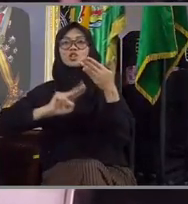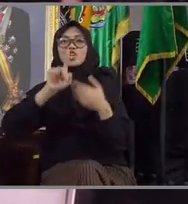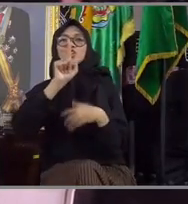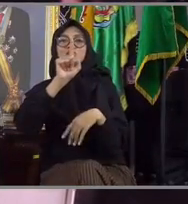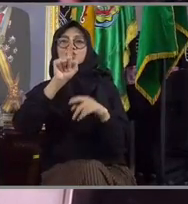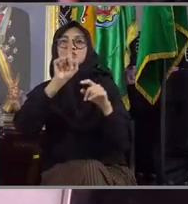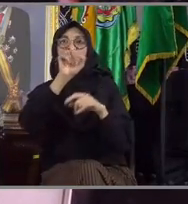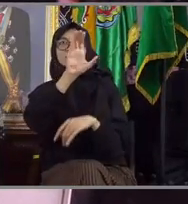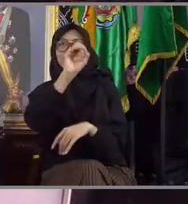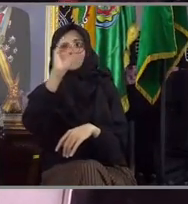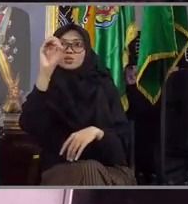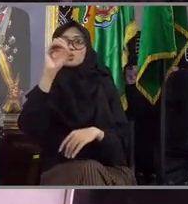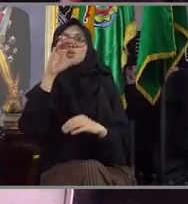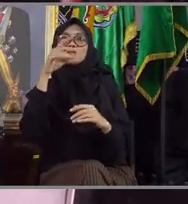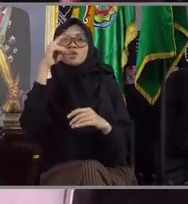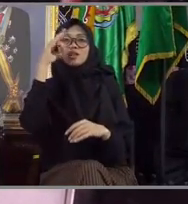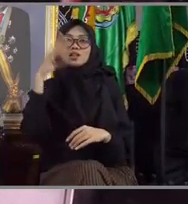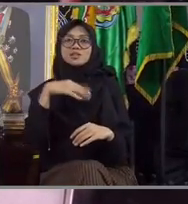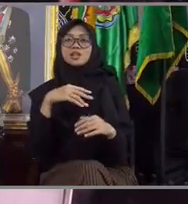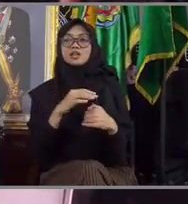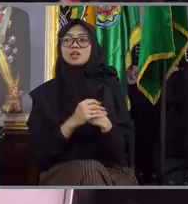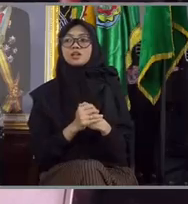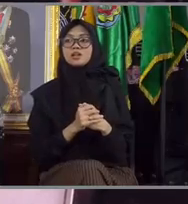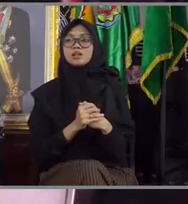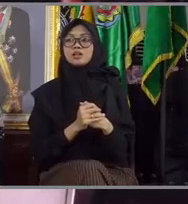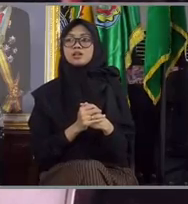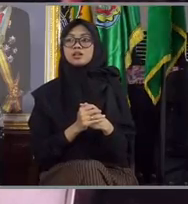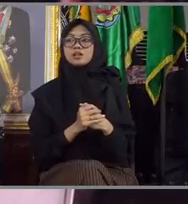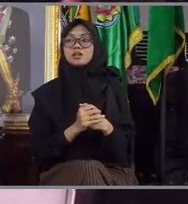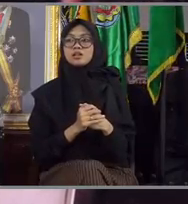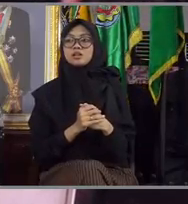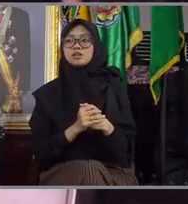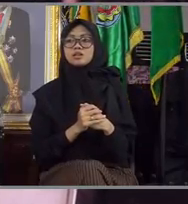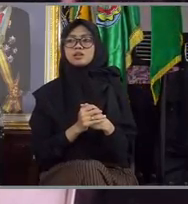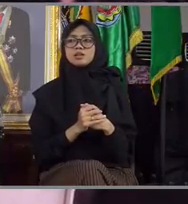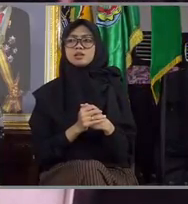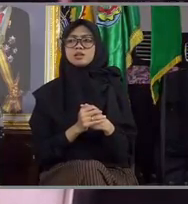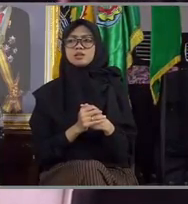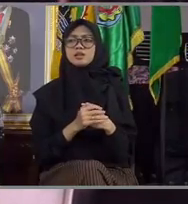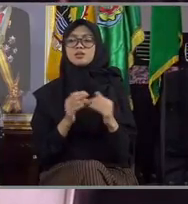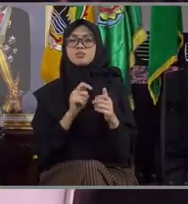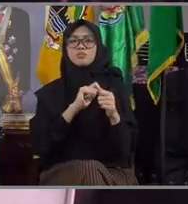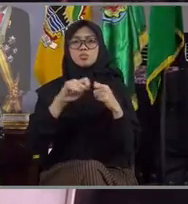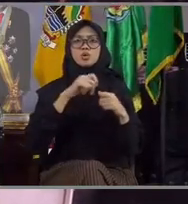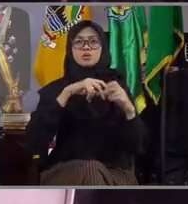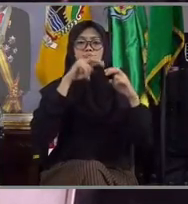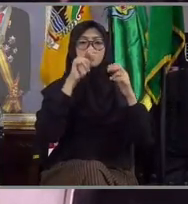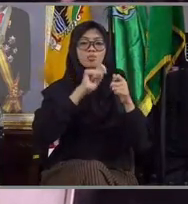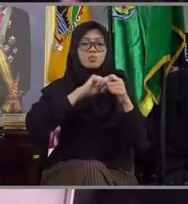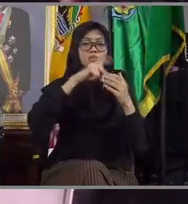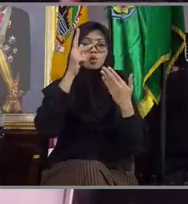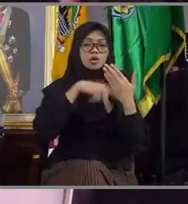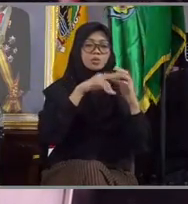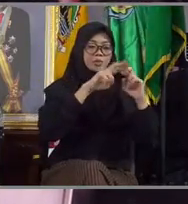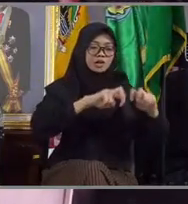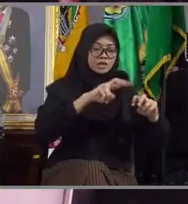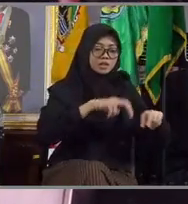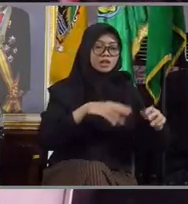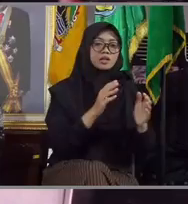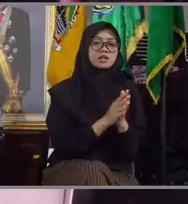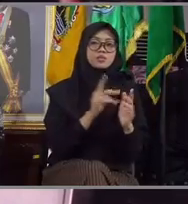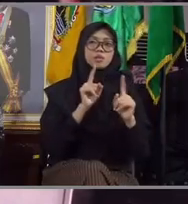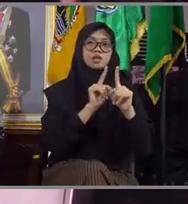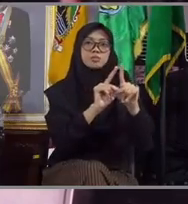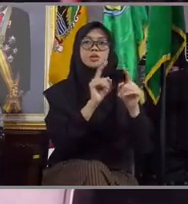kami ketua forum LPPM provinsi Jawa Tengah deh itu programnya penelitian pengabdian masyarakat dan antara lain nanti ada